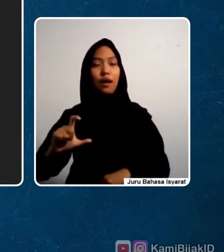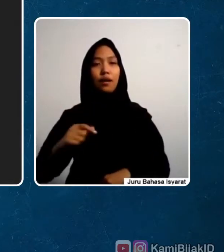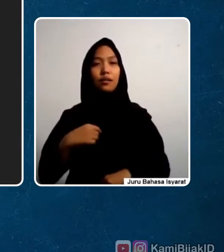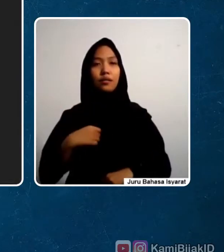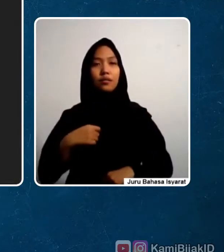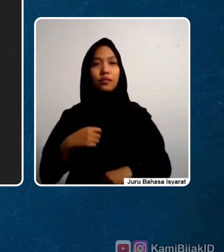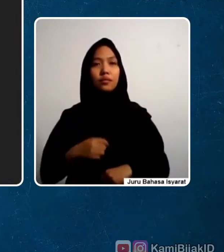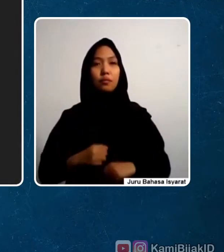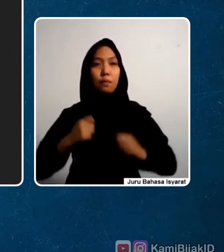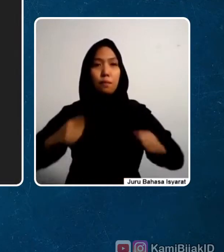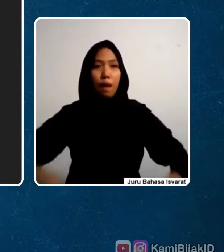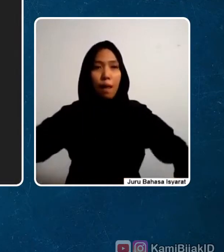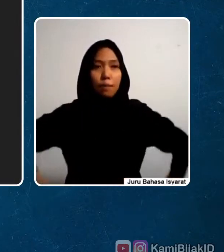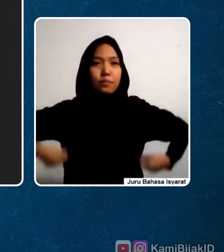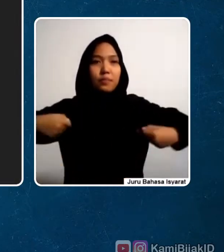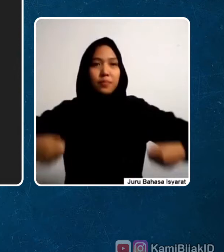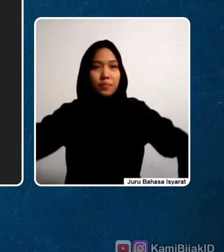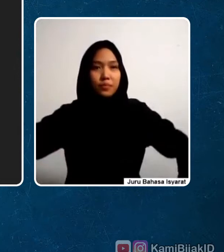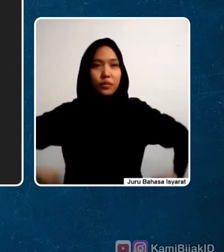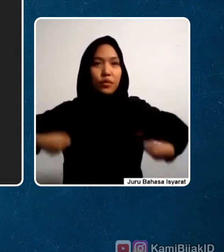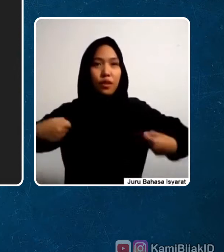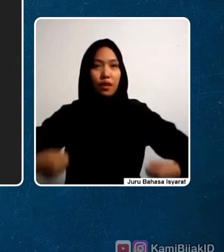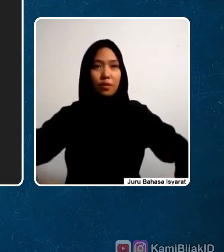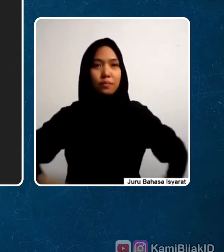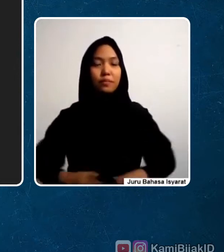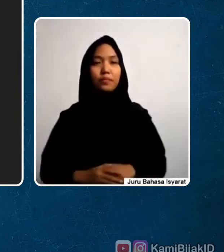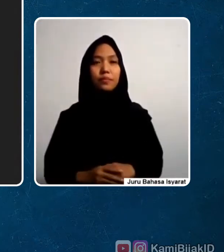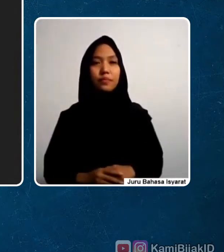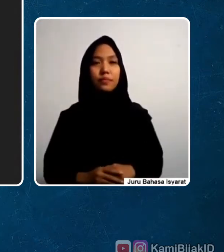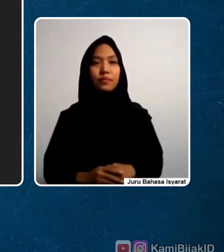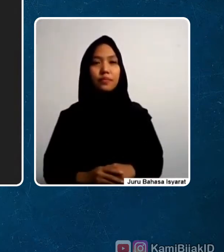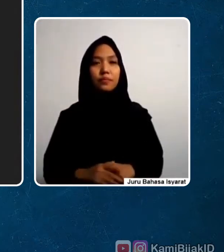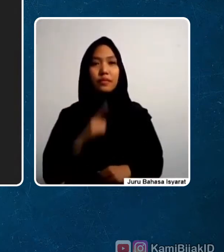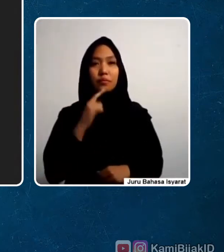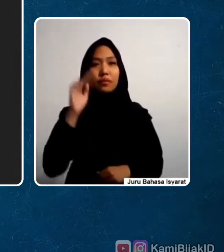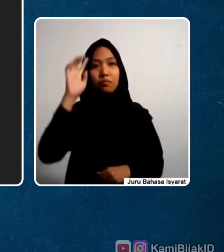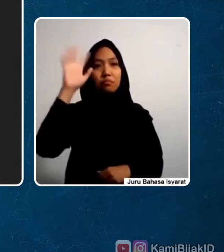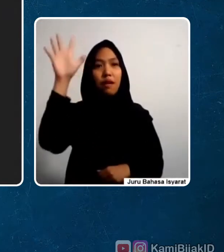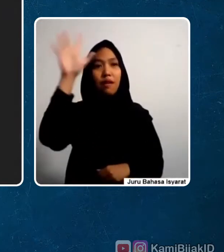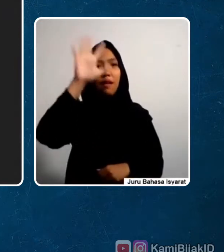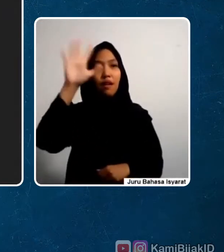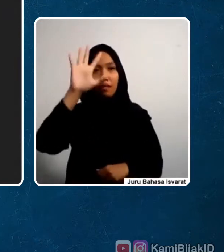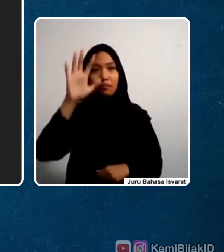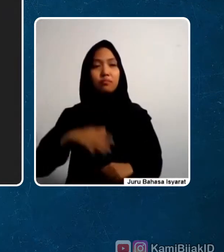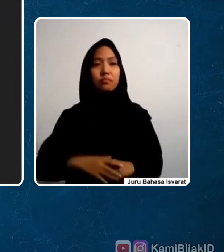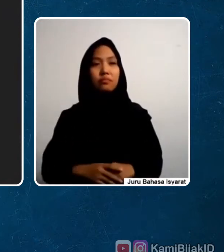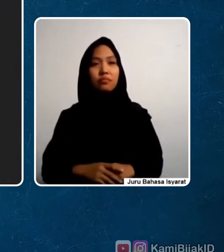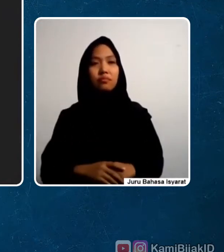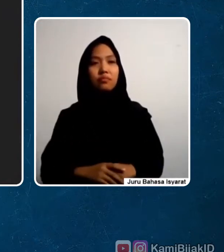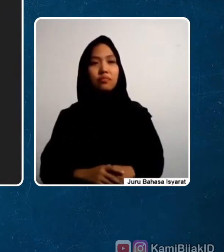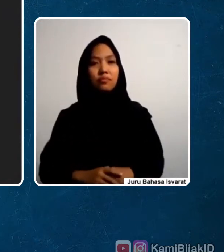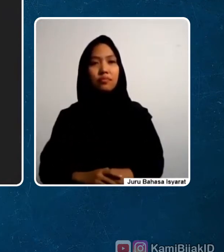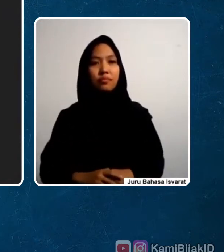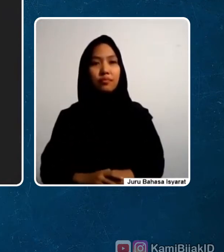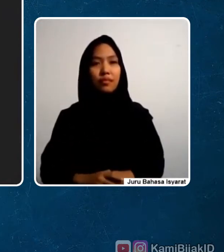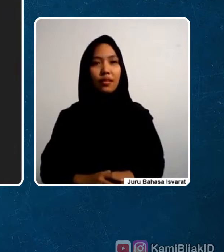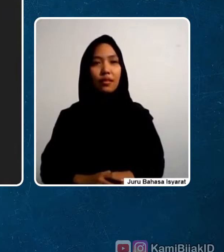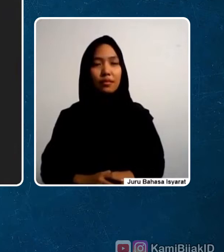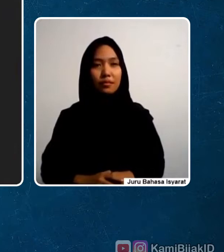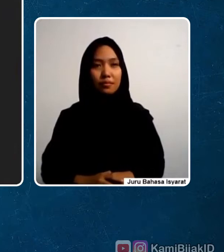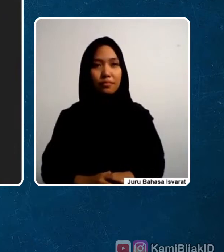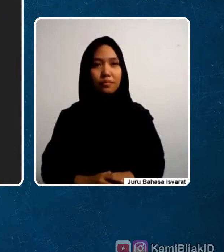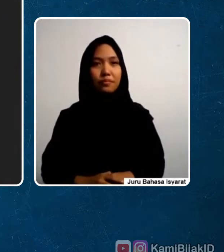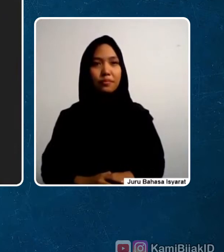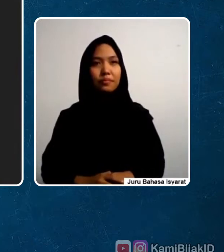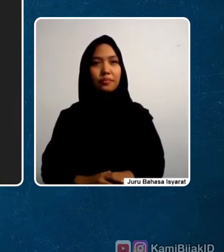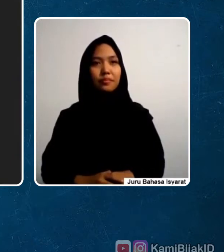ini bukan kursi roda yang seperti dibayangkan ya kayak rumah sakit itu, tapi ini kursi roda sport yang dia